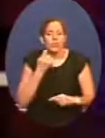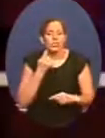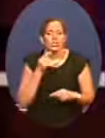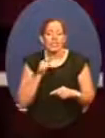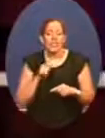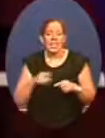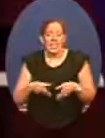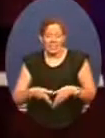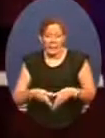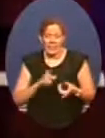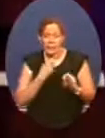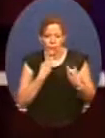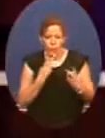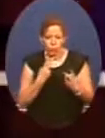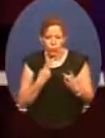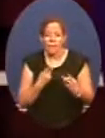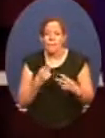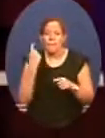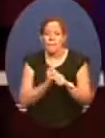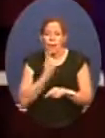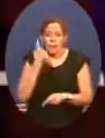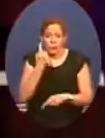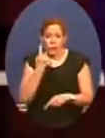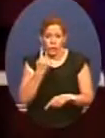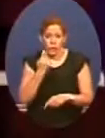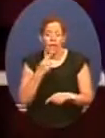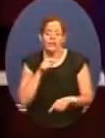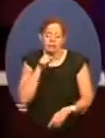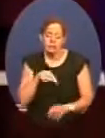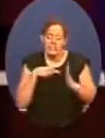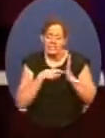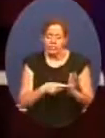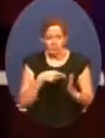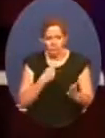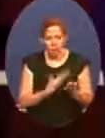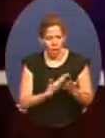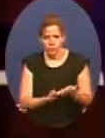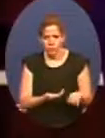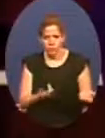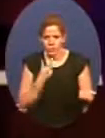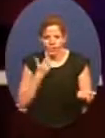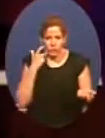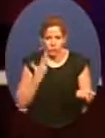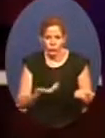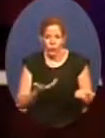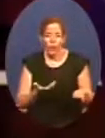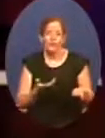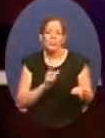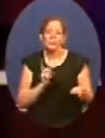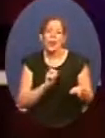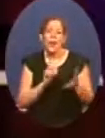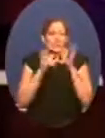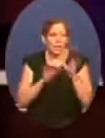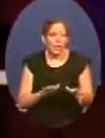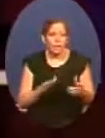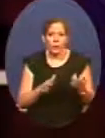אנגלה מרקל, למה זה חשוב? כי פעם ראשונה היא שמה את האצבע הזה, היא אומרת, תשמעו, אולי גם קצת להגן על הגרמנים, זה לא